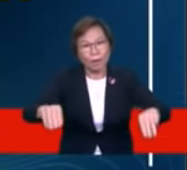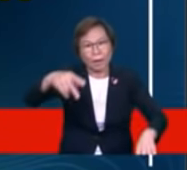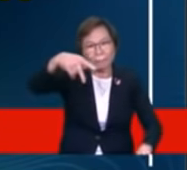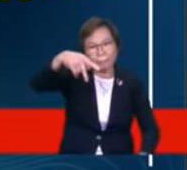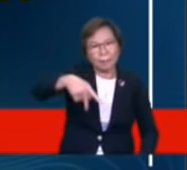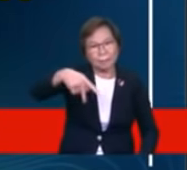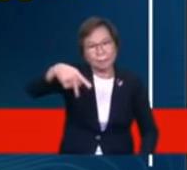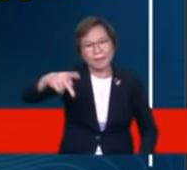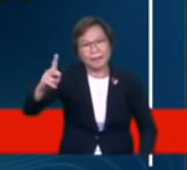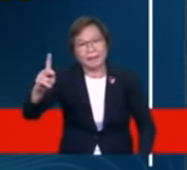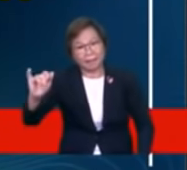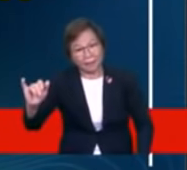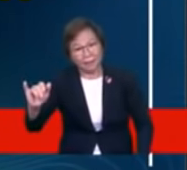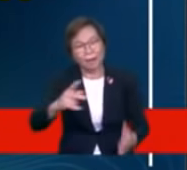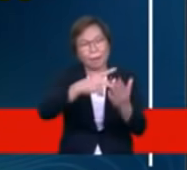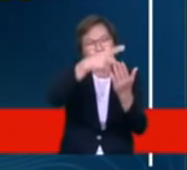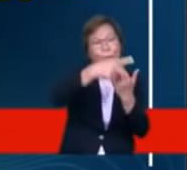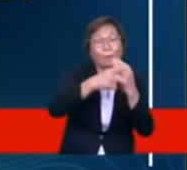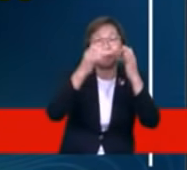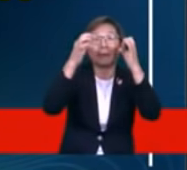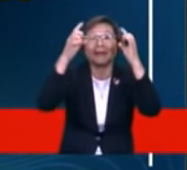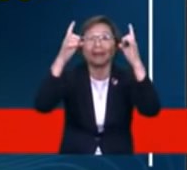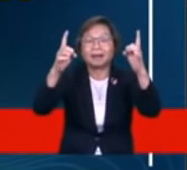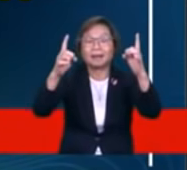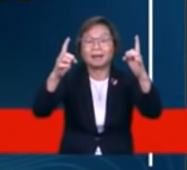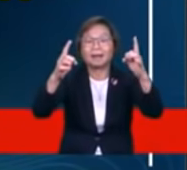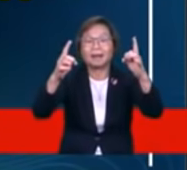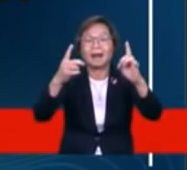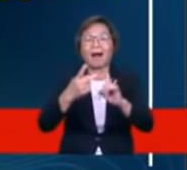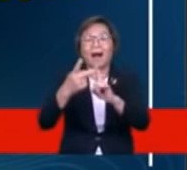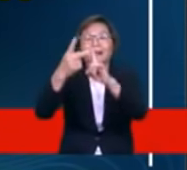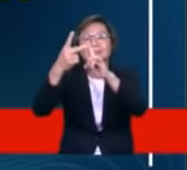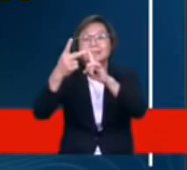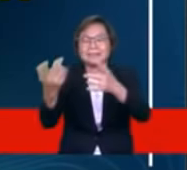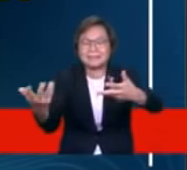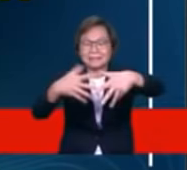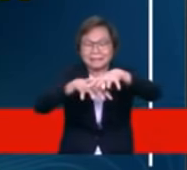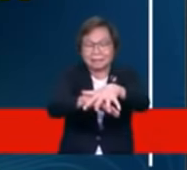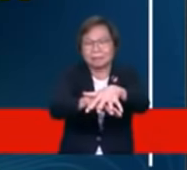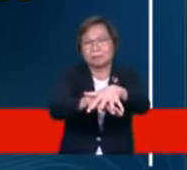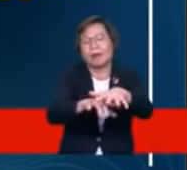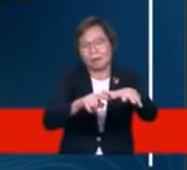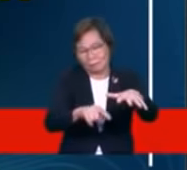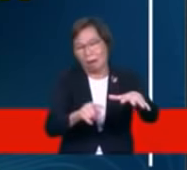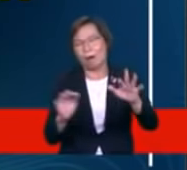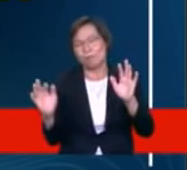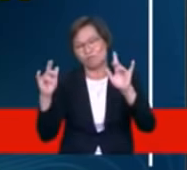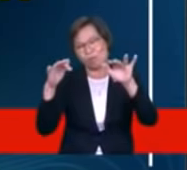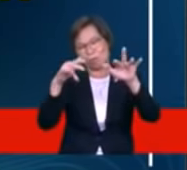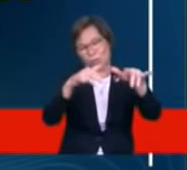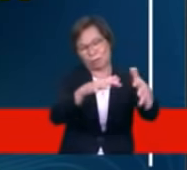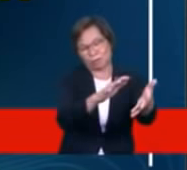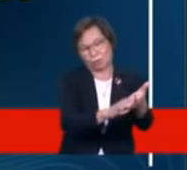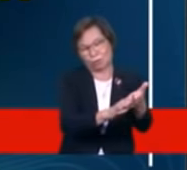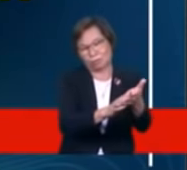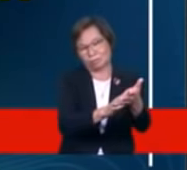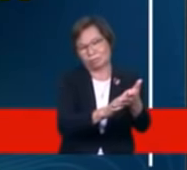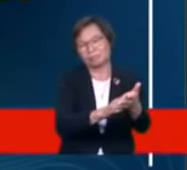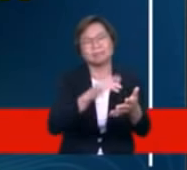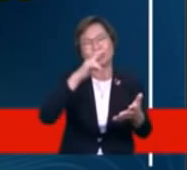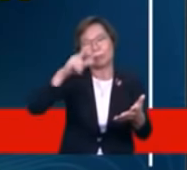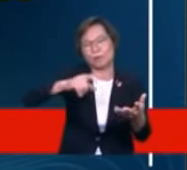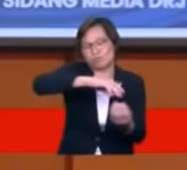pqkai program pendidikan khas integrasi yang akan hadir ke sekolah tanpa